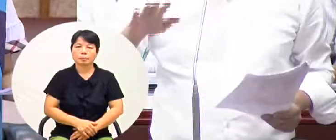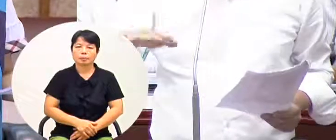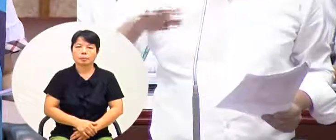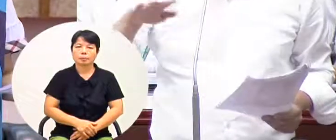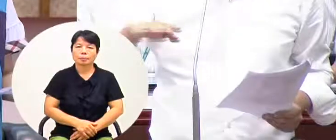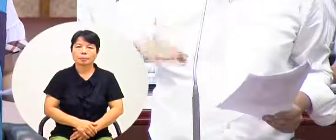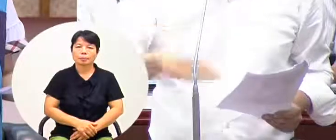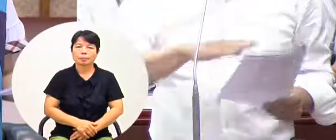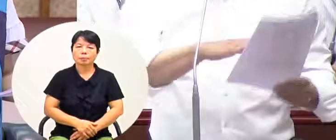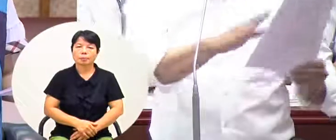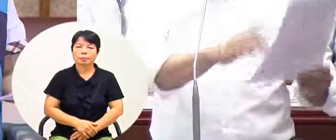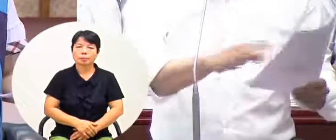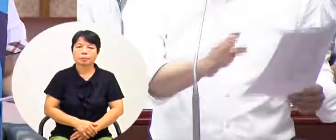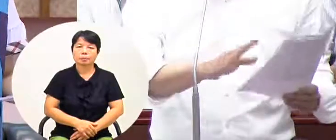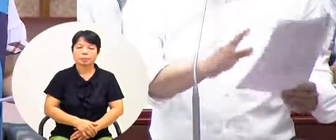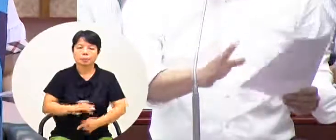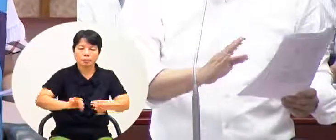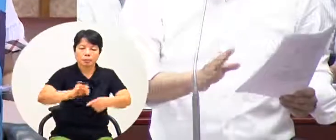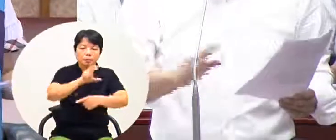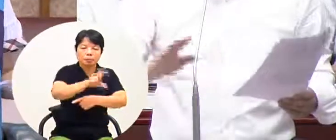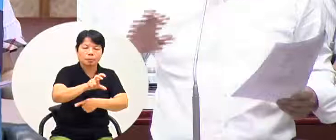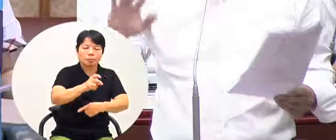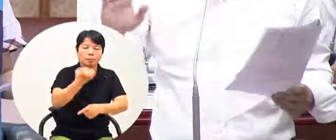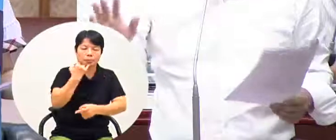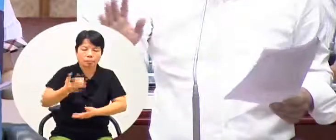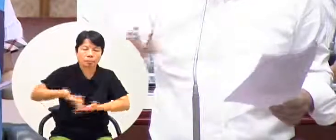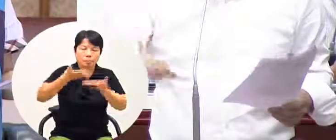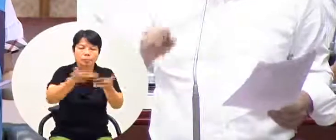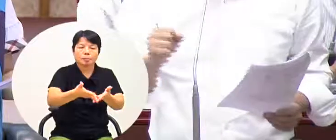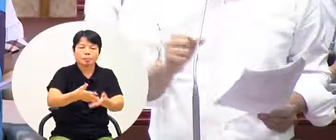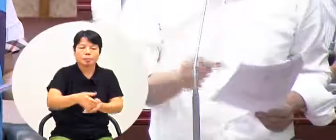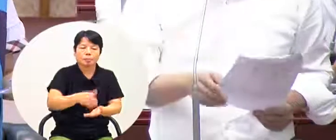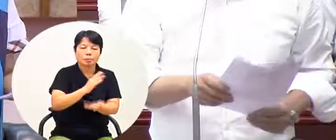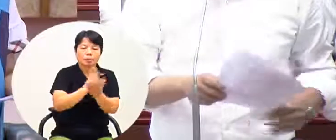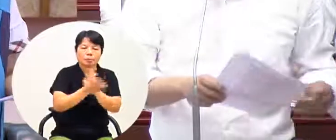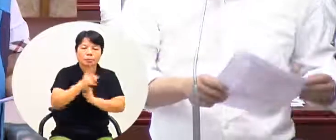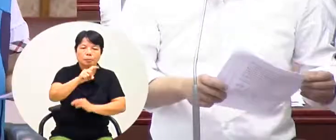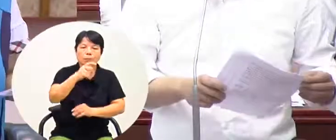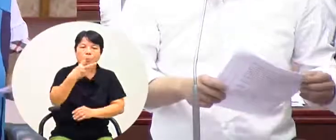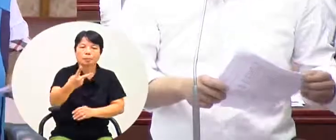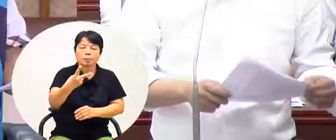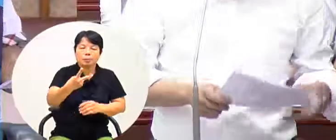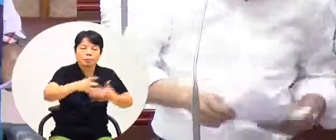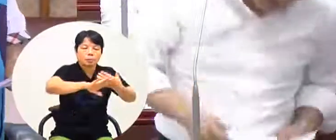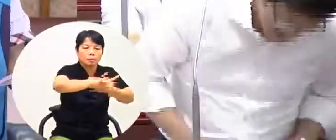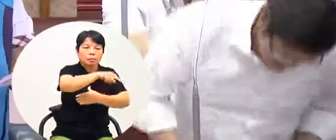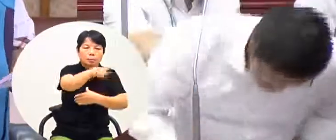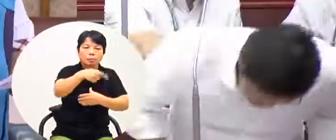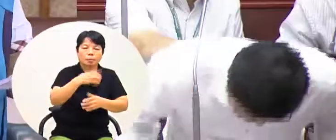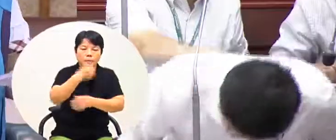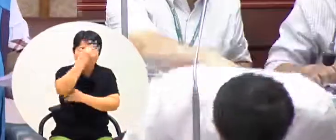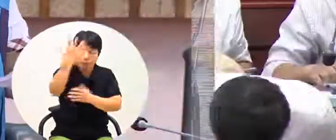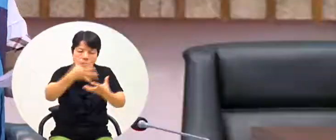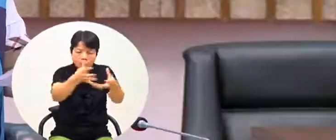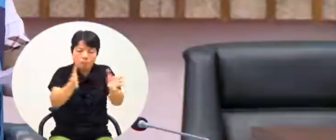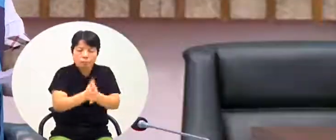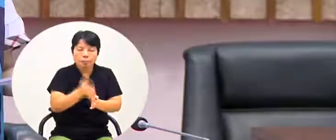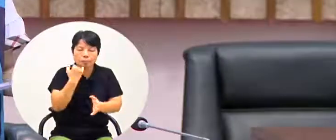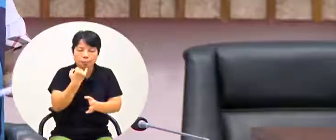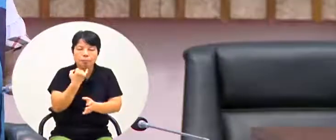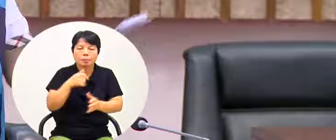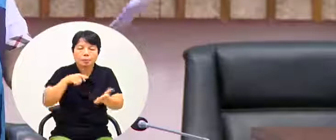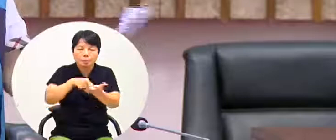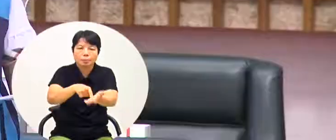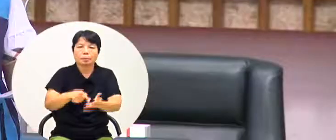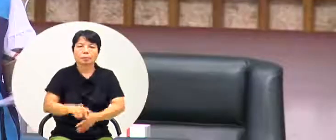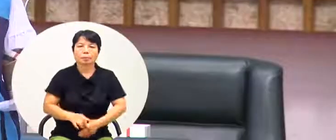70% 都可以提供给这些十二种弱势身份以外的人士，包括青年族群在内。 谢谢局长，局长你请坐。那我的意